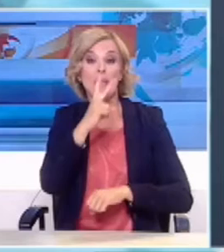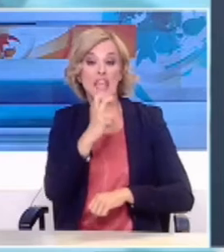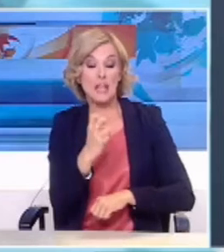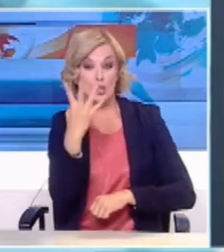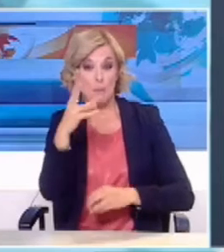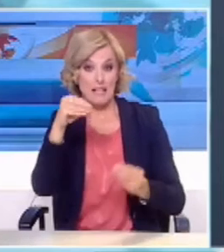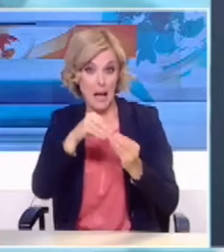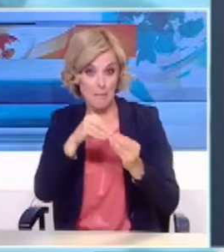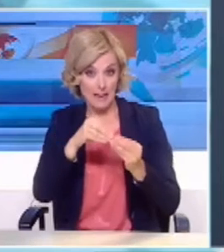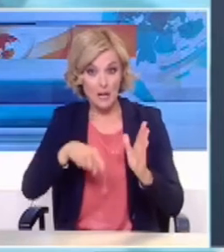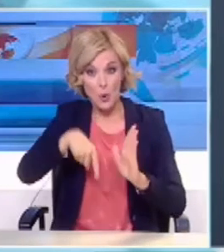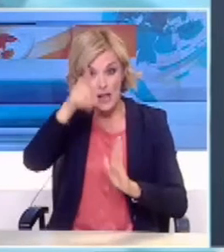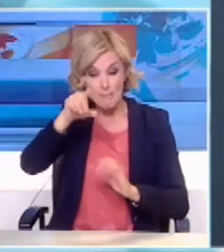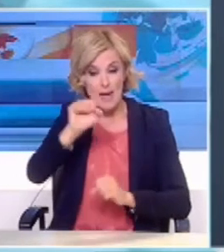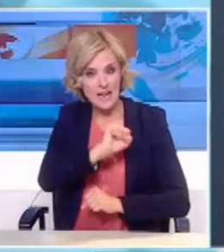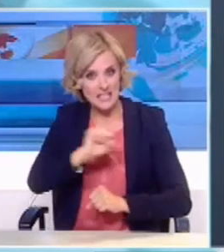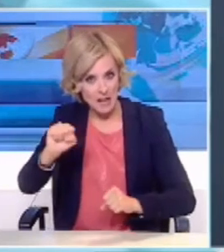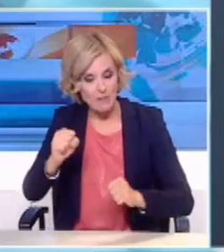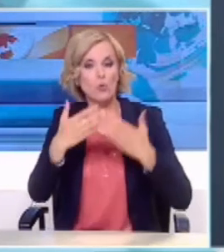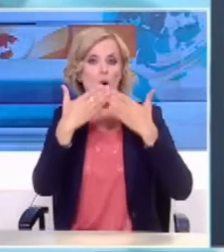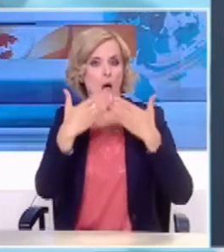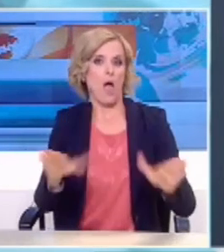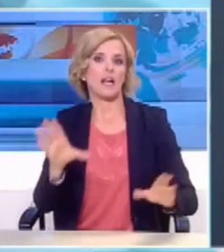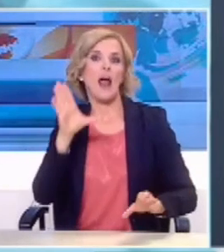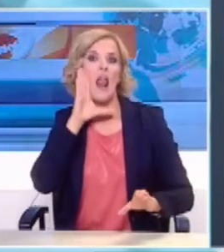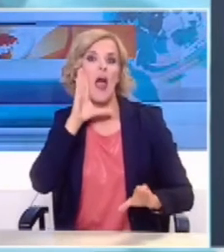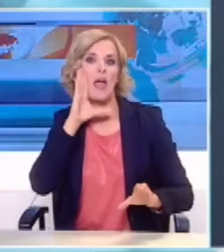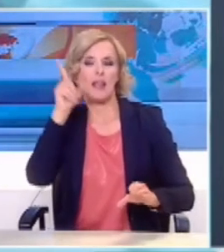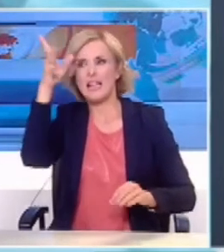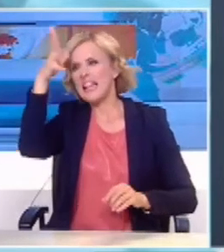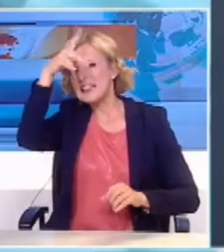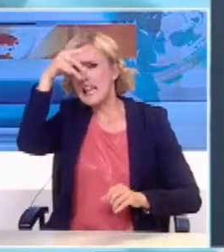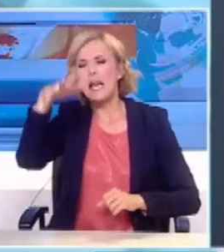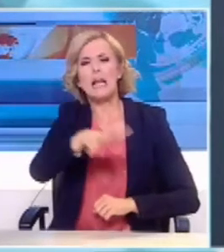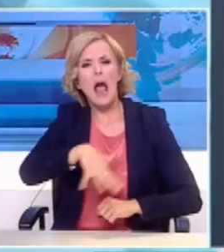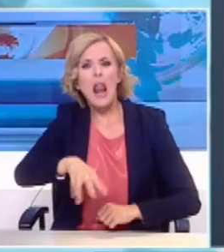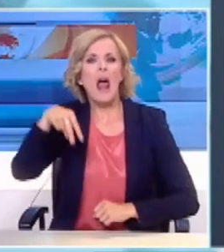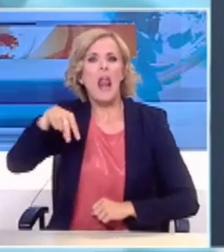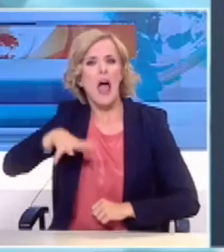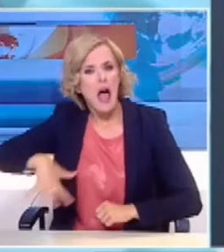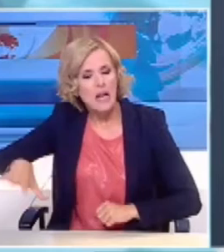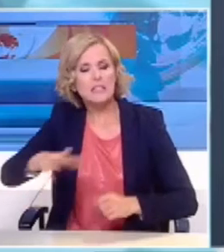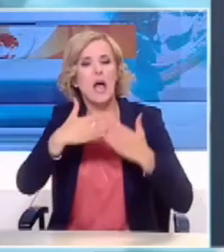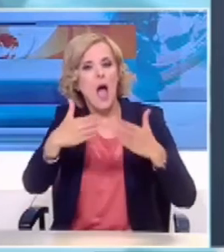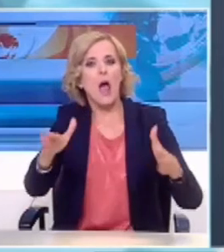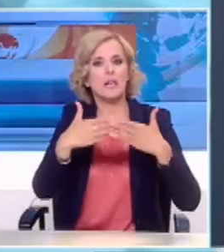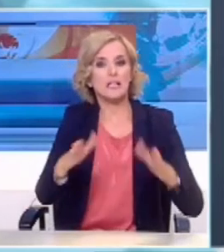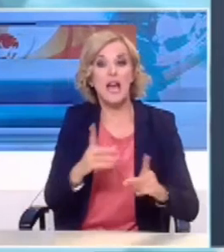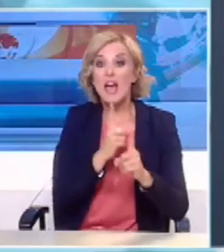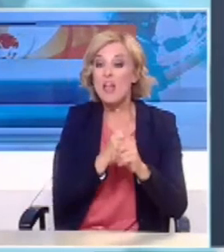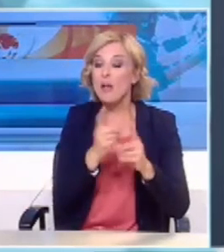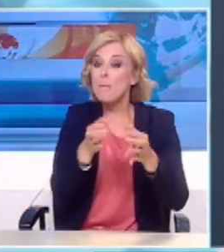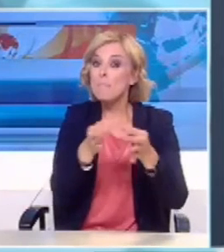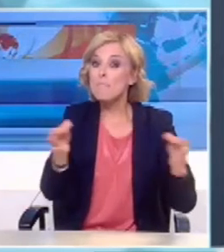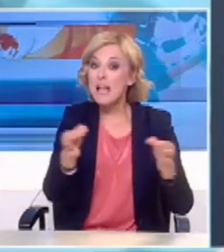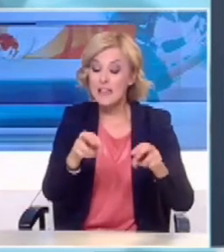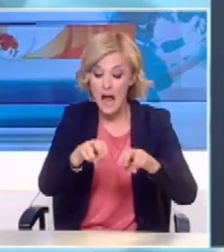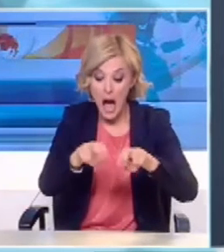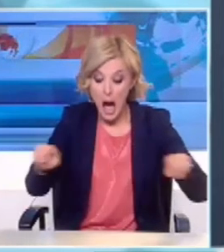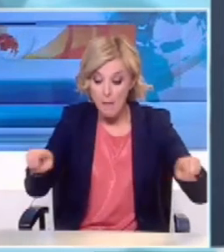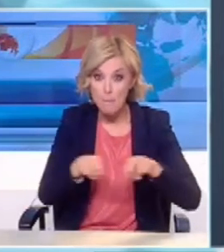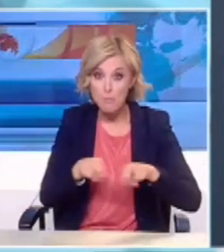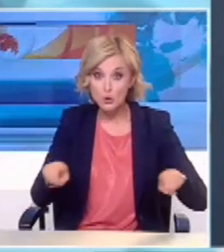Απριλίου, τηρώντας βέβαια τα προβλεπόμενα μέτρα για την προστασία της δημόσιας υγείας και κυρίως τα ιδιαίτερα μέτρα που διέπουν τη λειτουργία